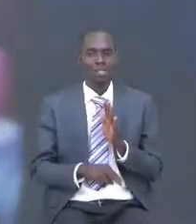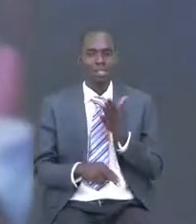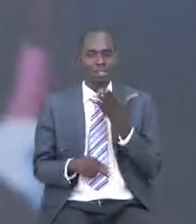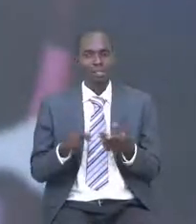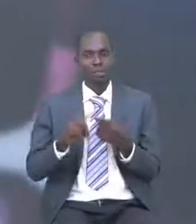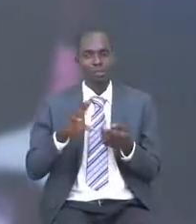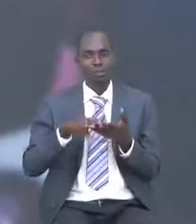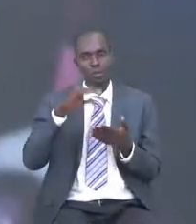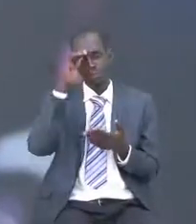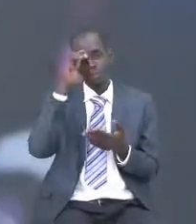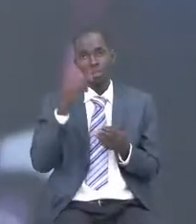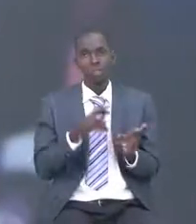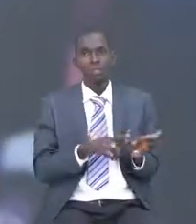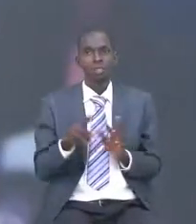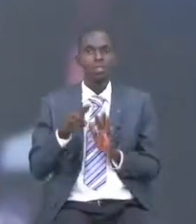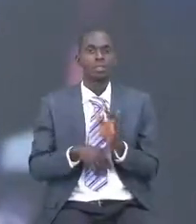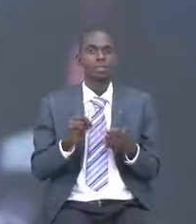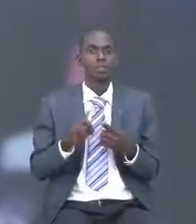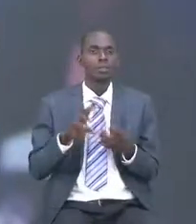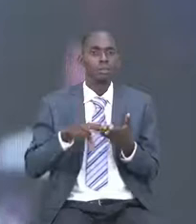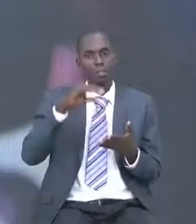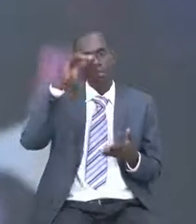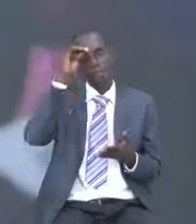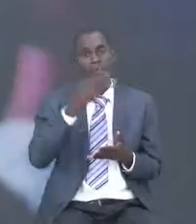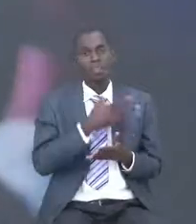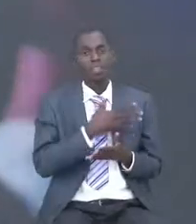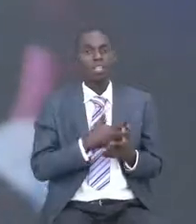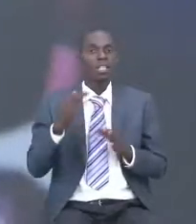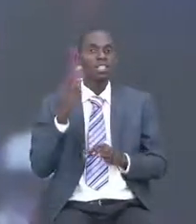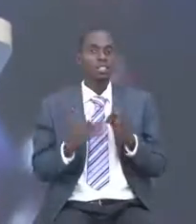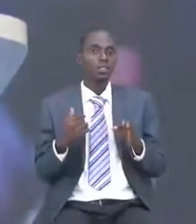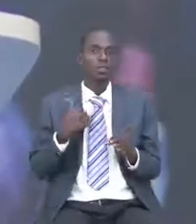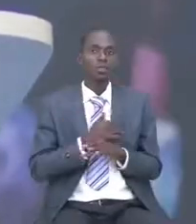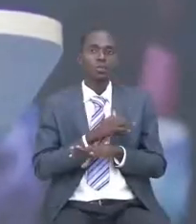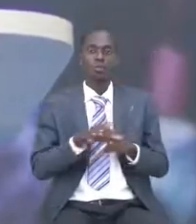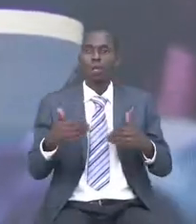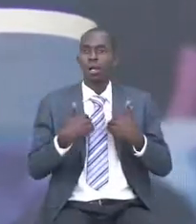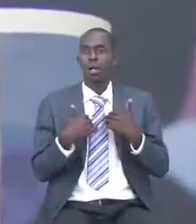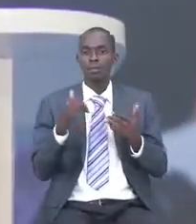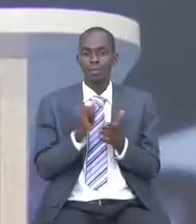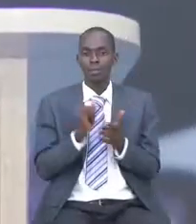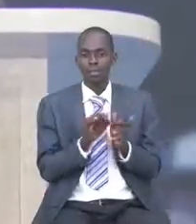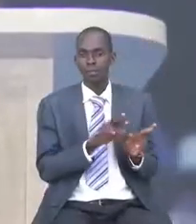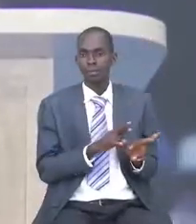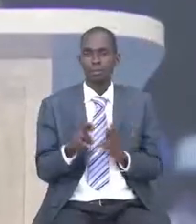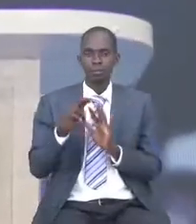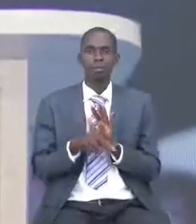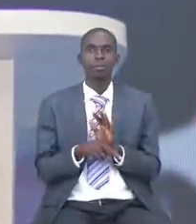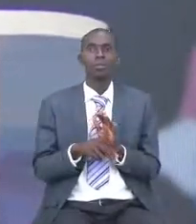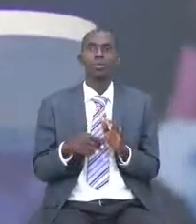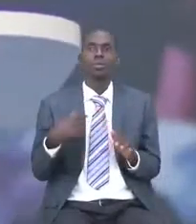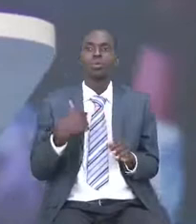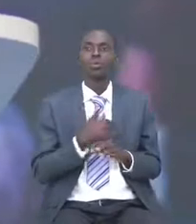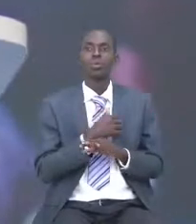a cette disponibilité à apprendre, la disponibilité à apprendre. Et si nous n'avons